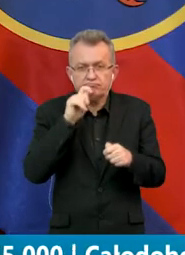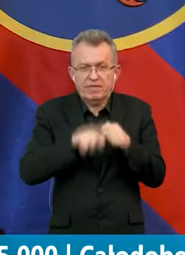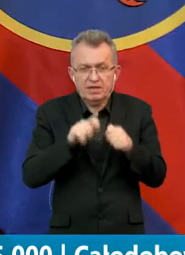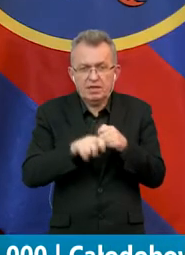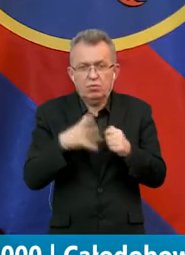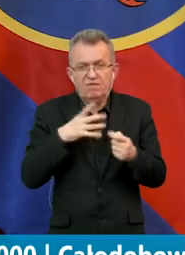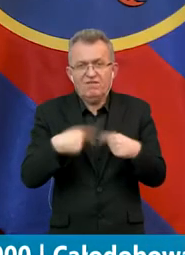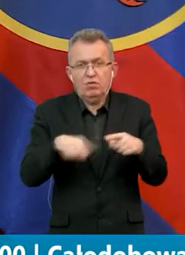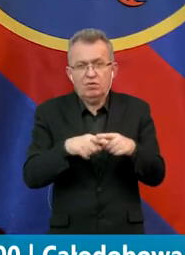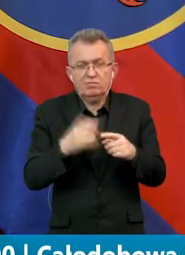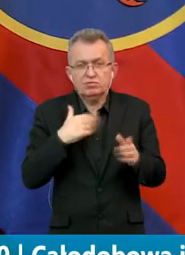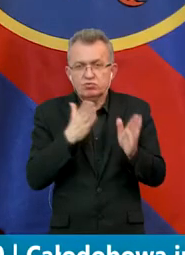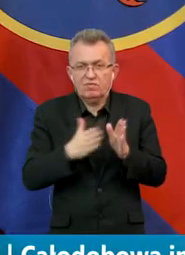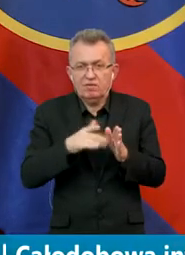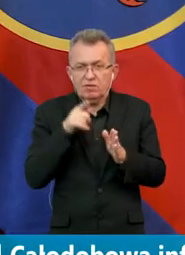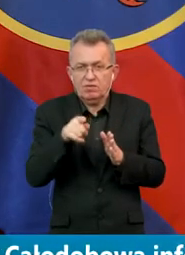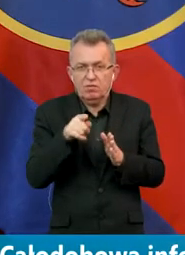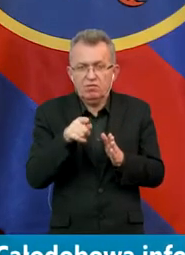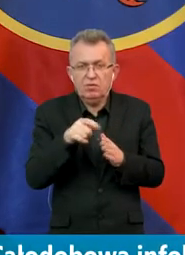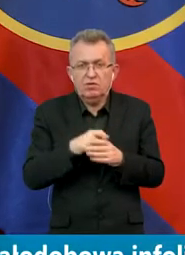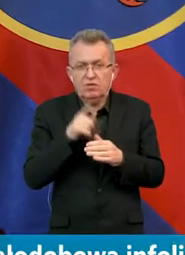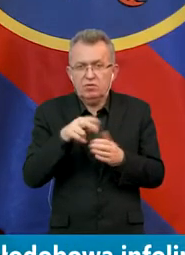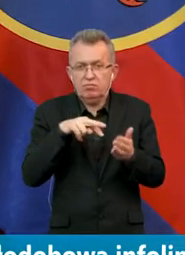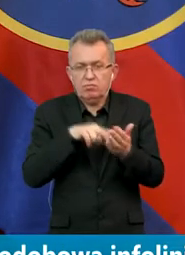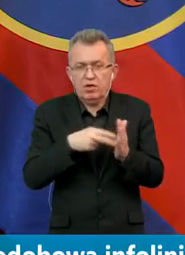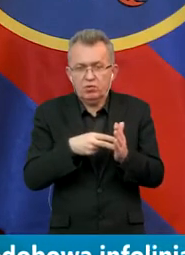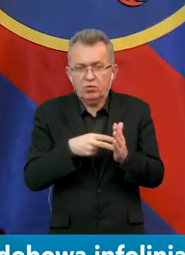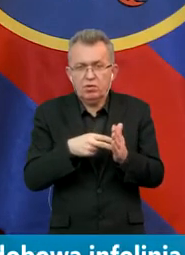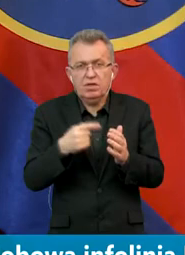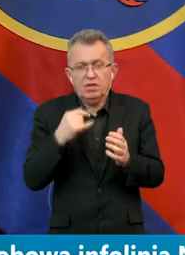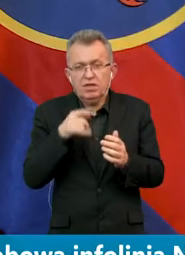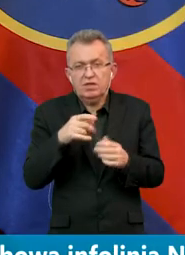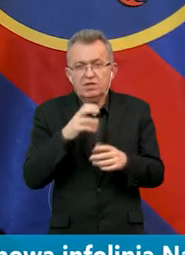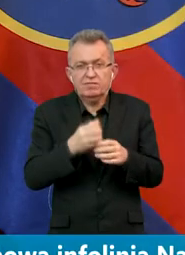zostały wykonane w związku z przygotowywaniem tego projektu. Muszę powiedzieć, że